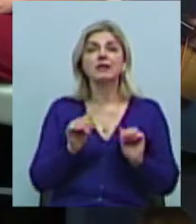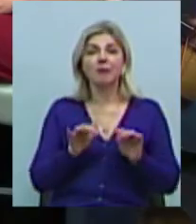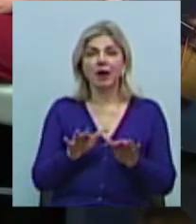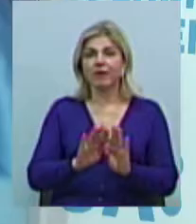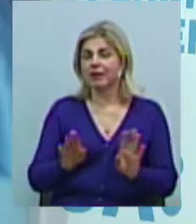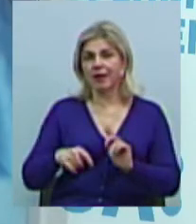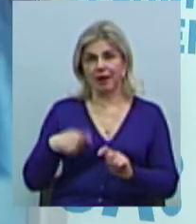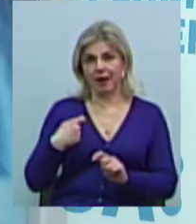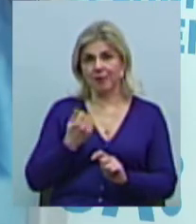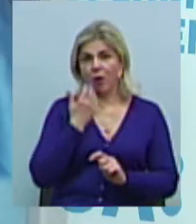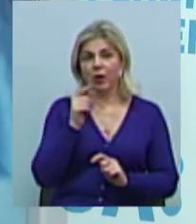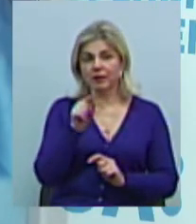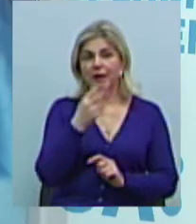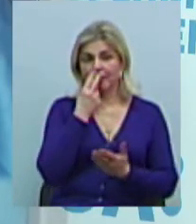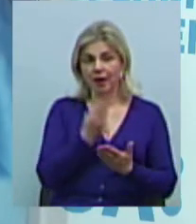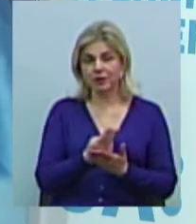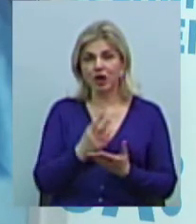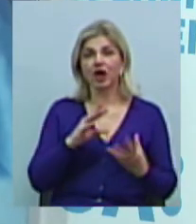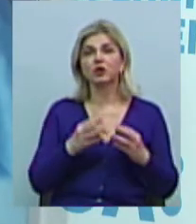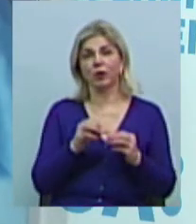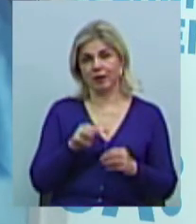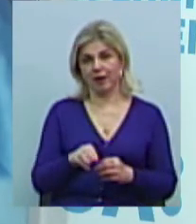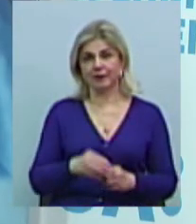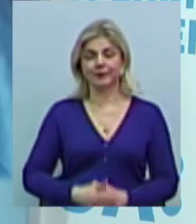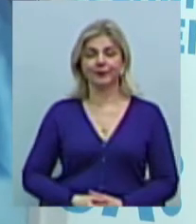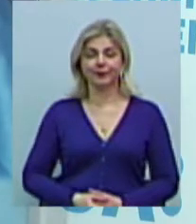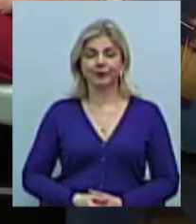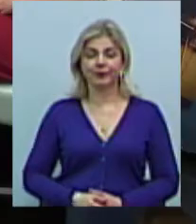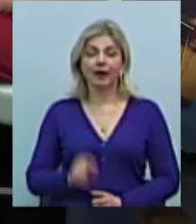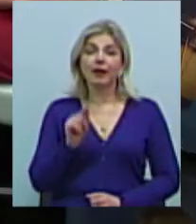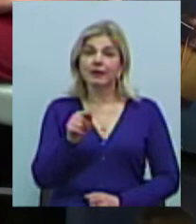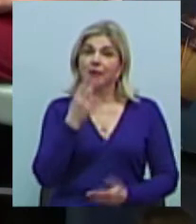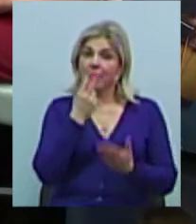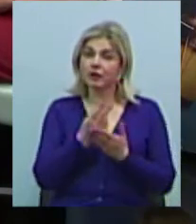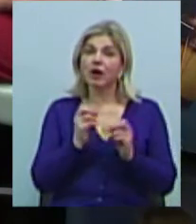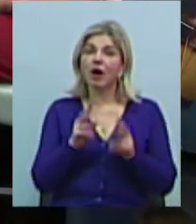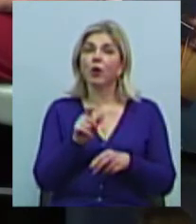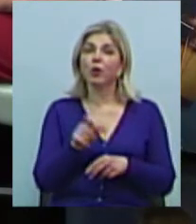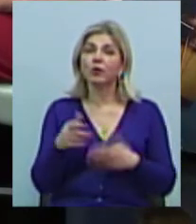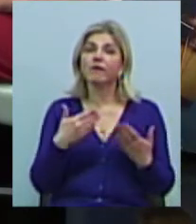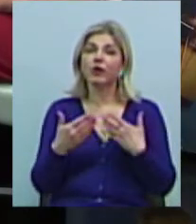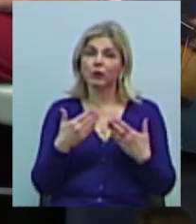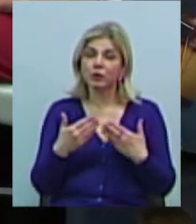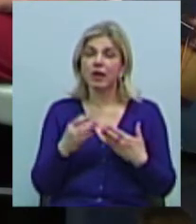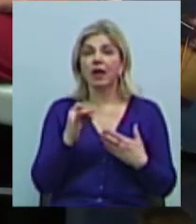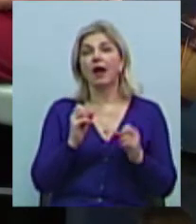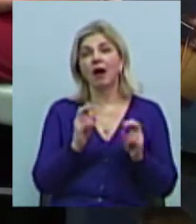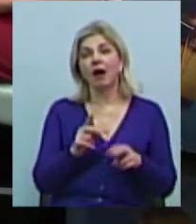даремна, коли ти бачиш результат. Так? Ти бачиш, як люди відносяться до цього і як